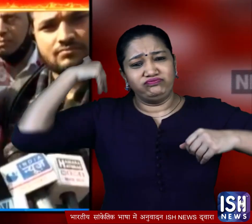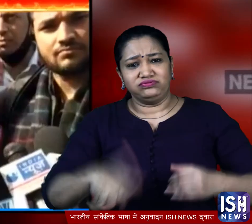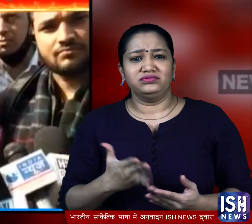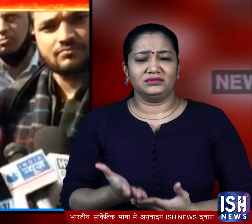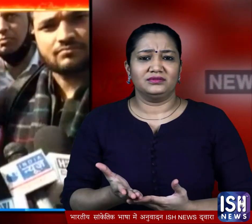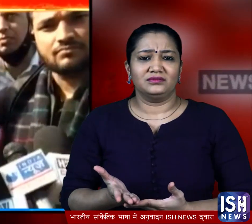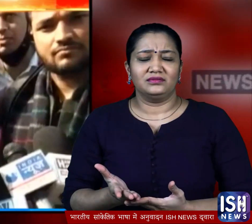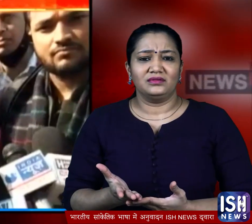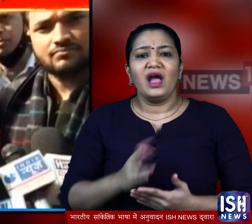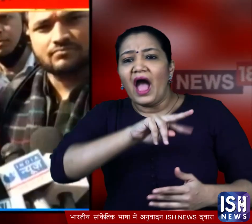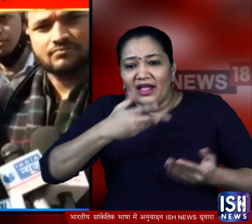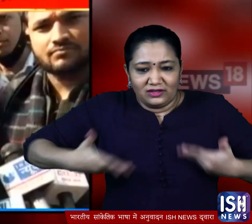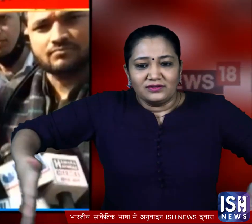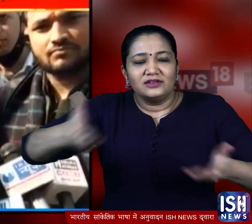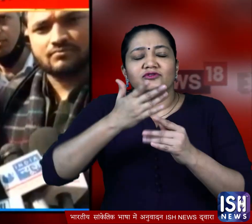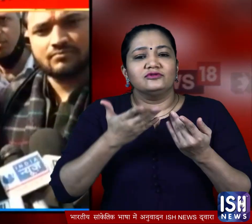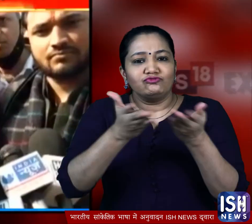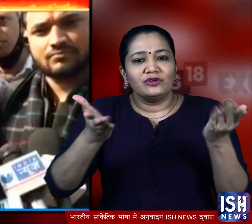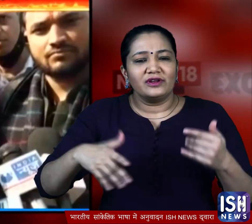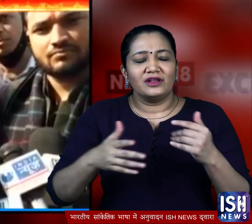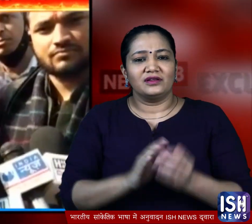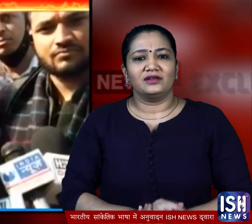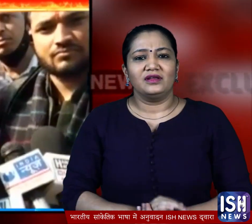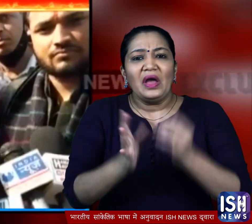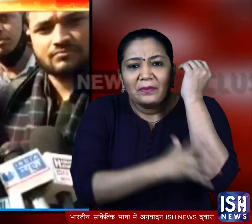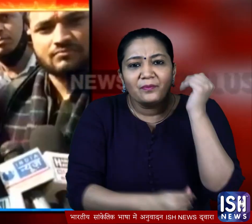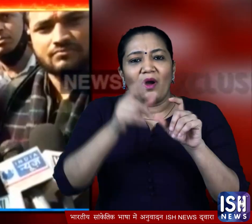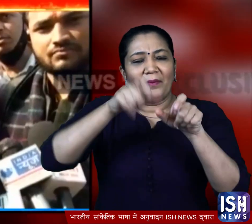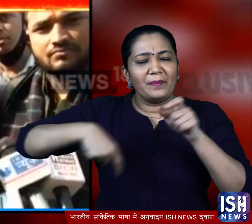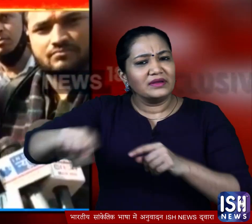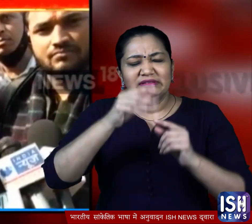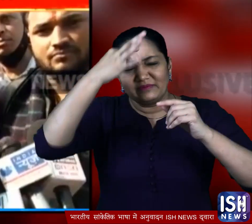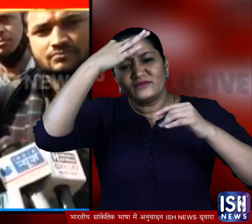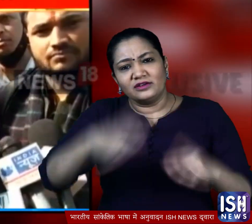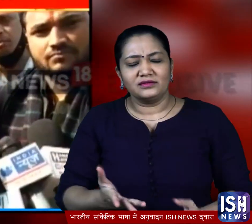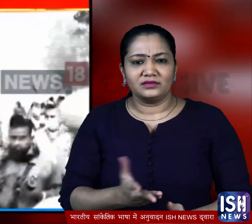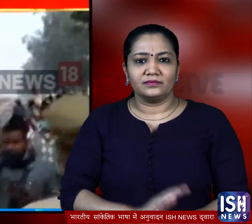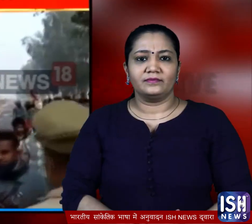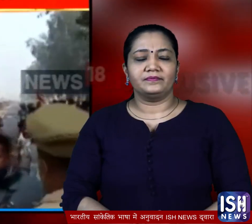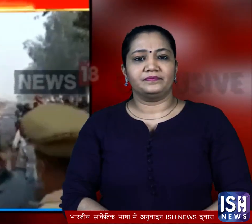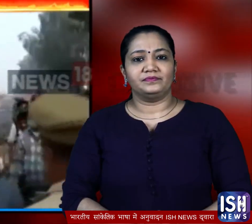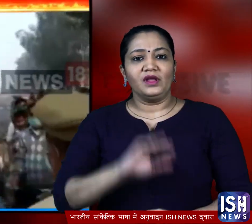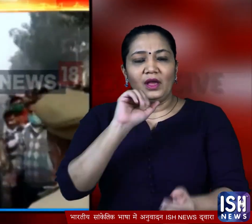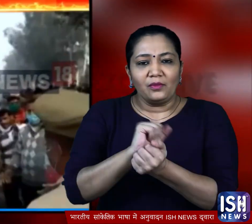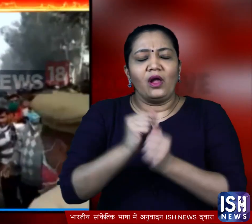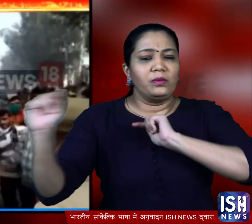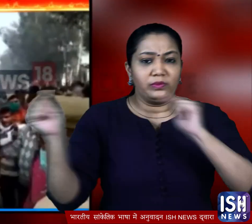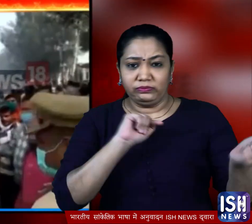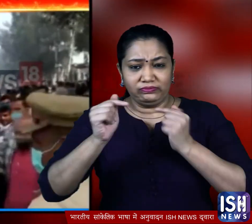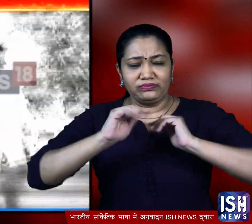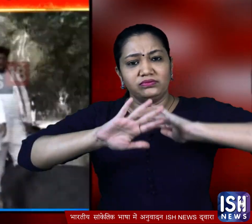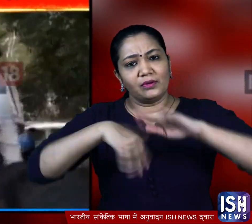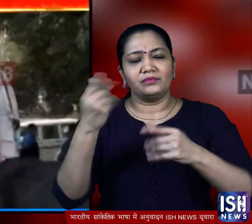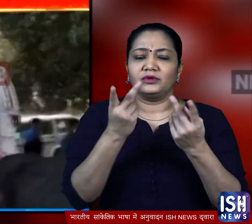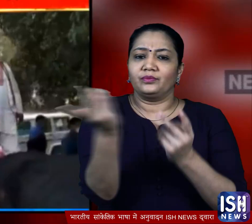है कि आम जनता बहुत ज्यादा, वो गरीब जनता तो बहुत परेशान है। पुलिस से थोड़ी देर तक हुई